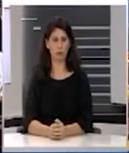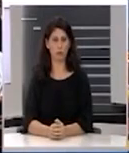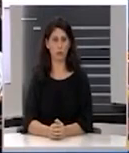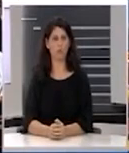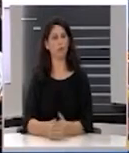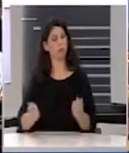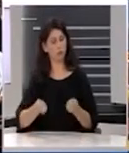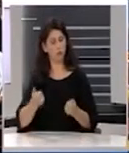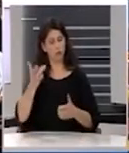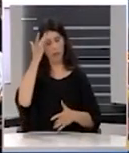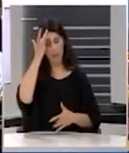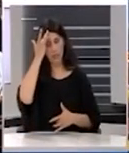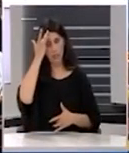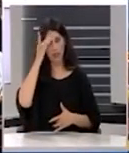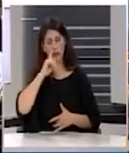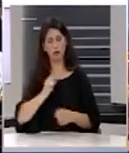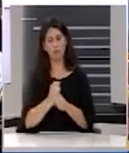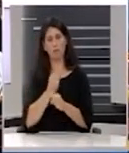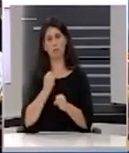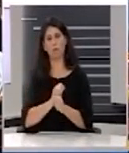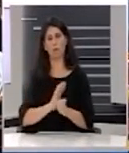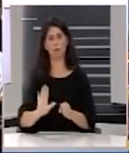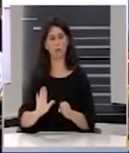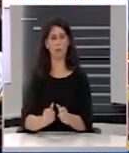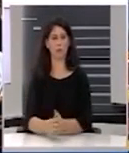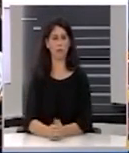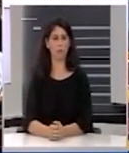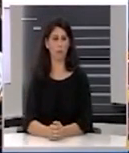και θα εκπληρώνω ευσυνείδητα τα καθήκοντά μου.